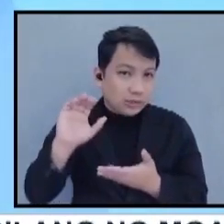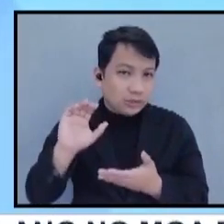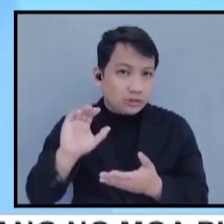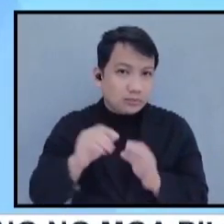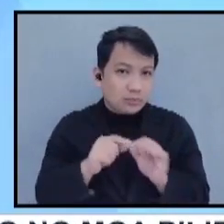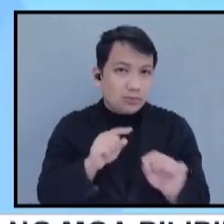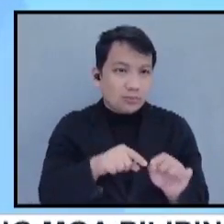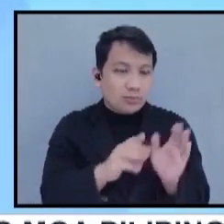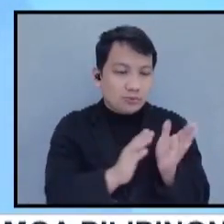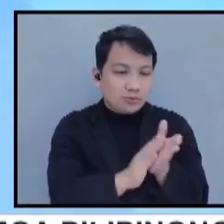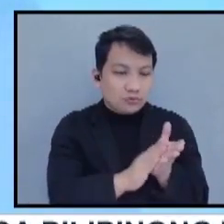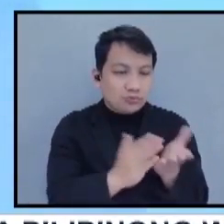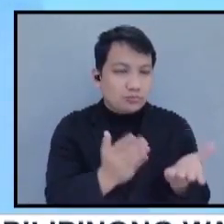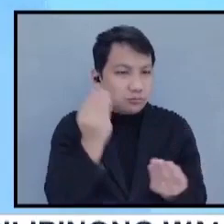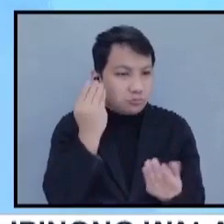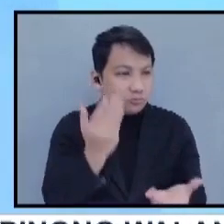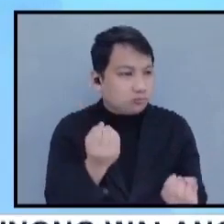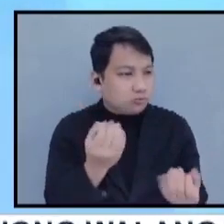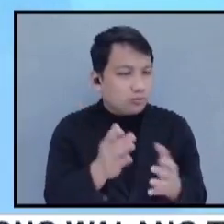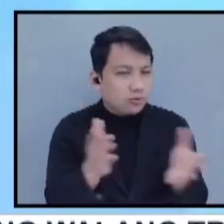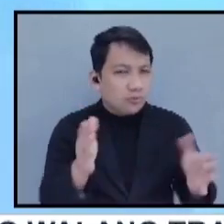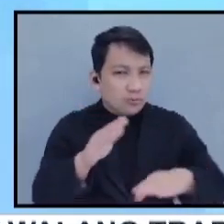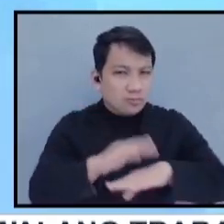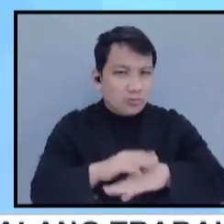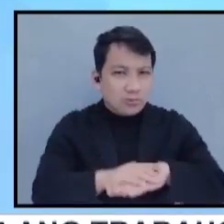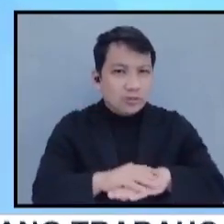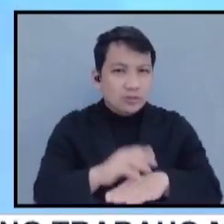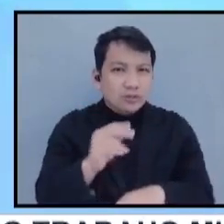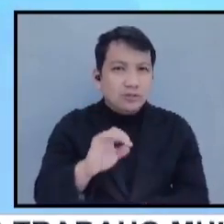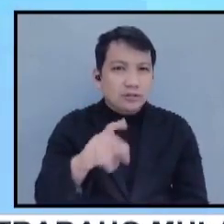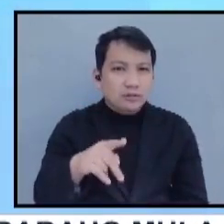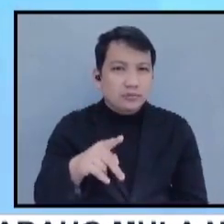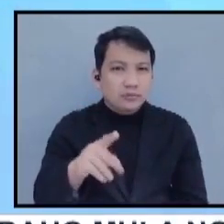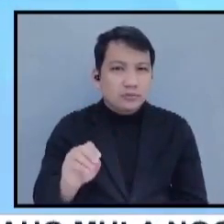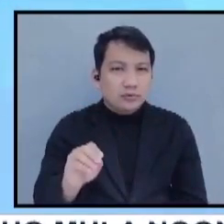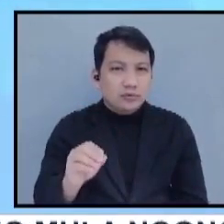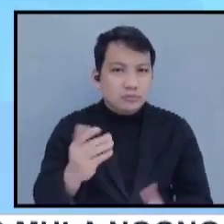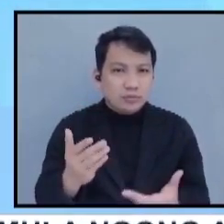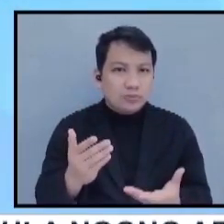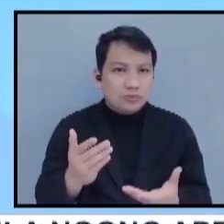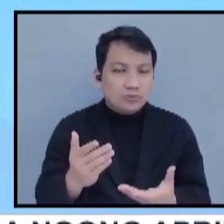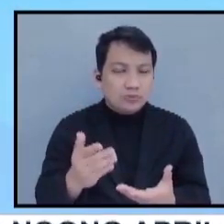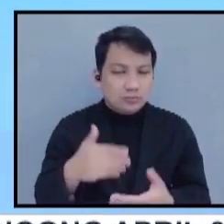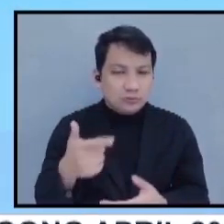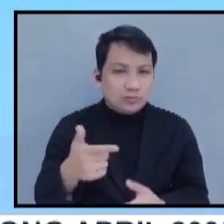pagdami ng bomb threats sa NCR matapos ng Marawi bombing. May detalya si Patrick De Jesus.